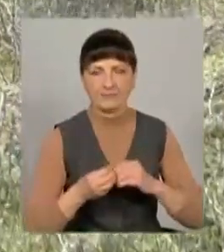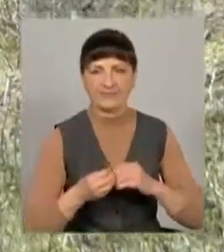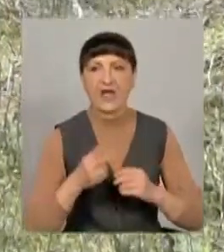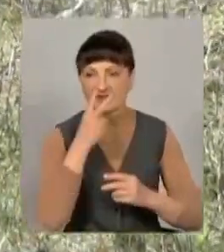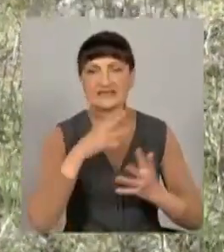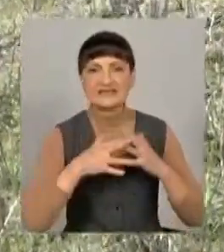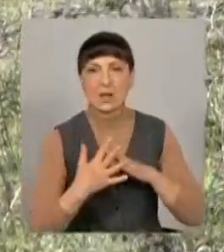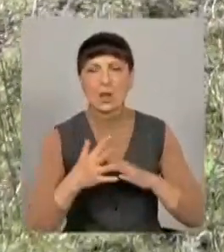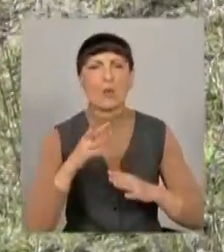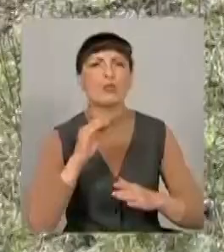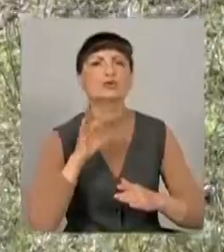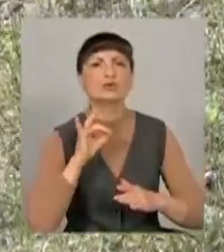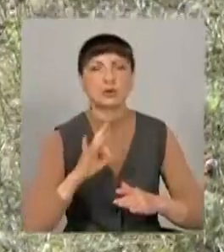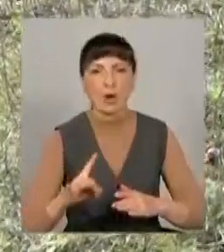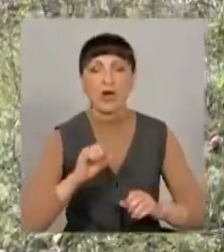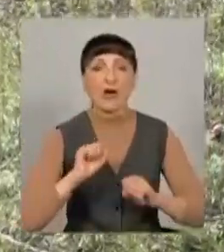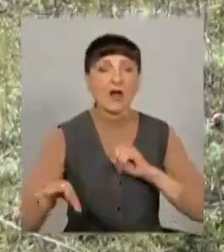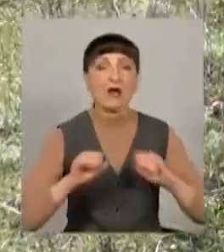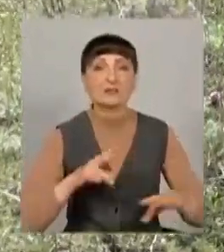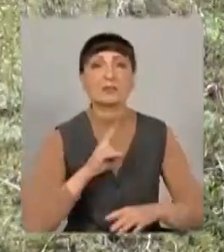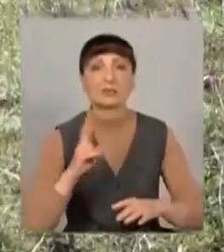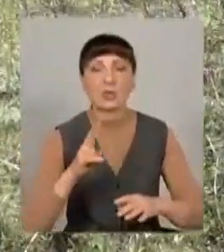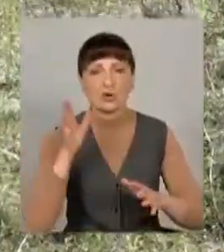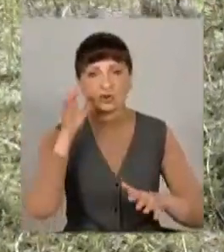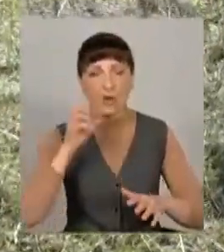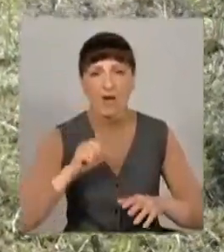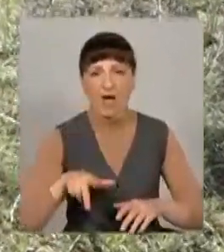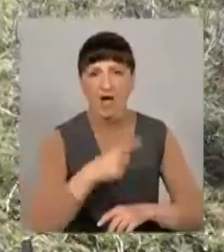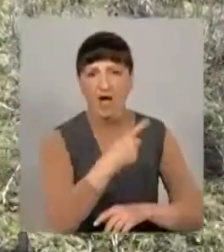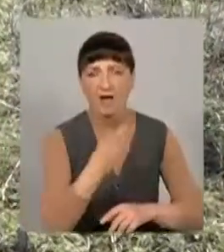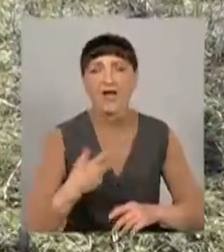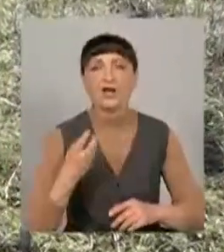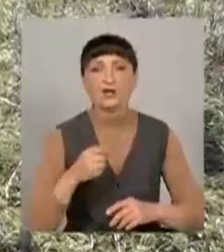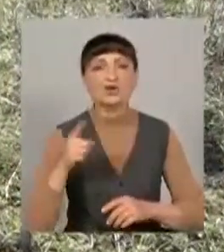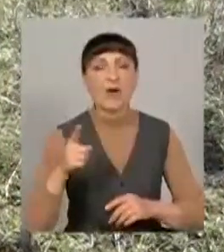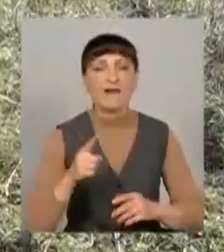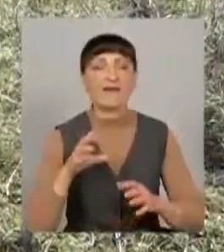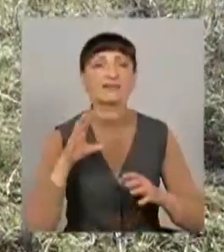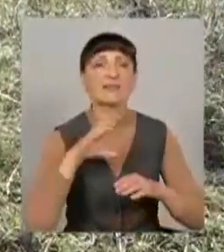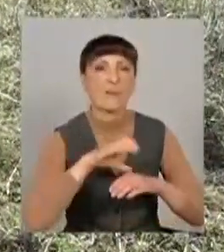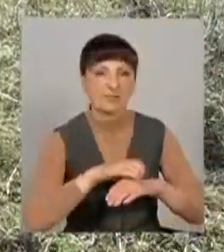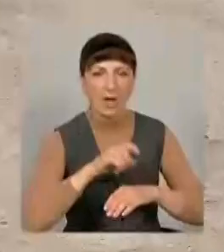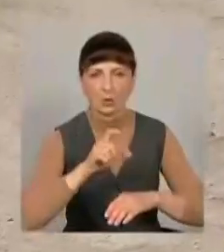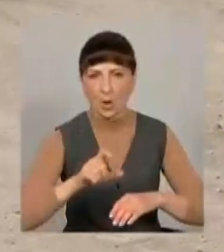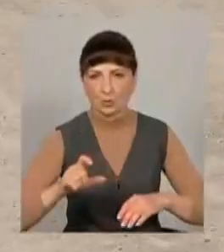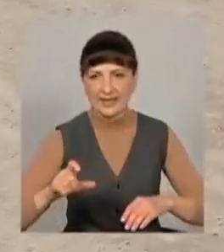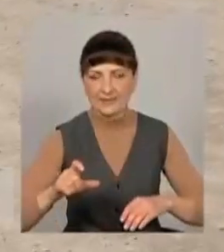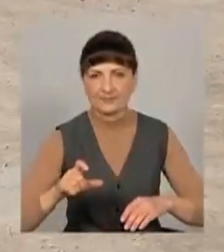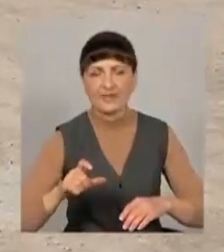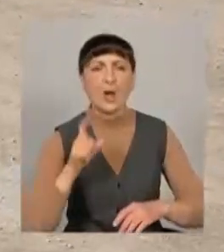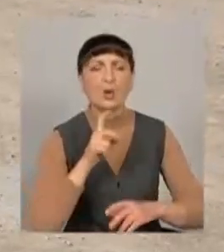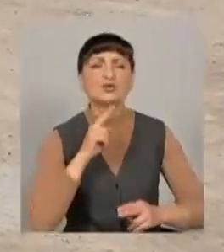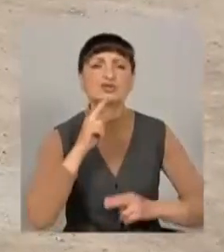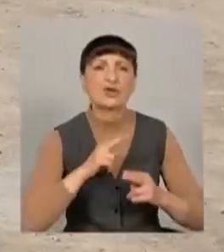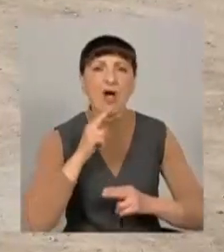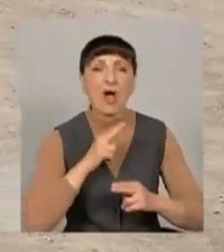село тонет в мусоре, а разбрасывать его помогают бродячие собаки, которые, к тому же, нередко нападают на население. Чаяния жителей в